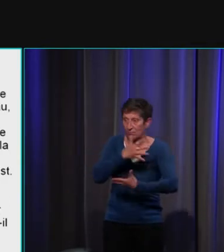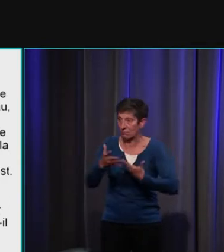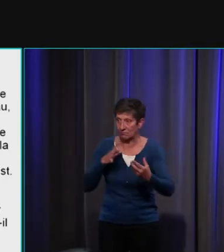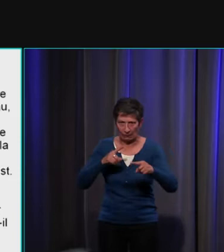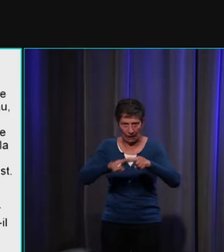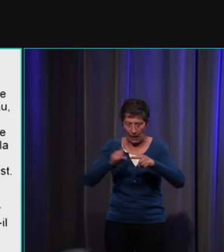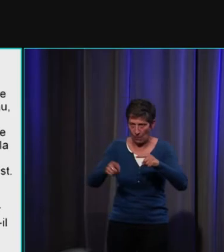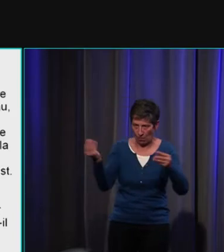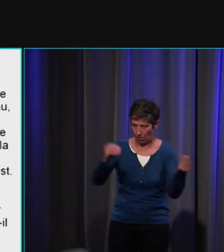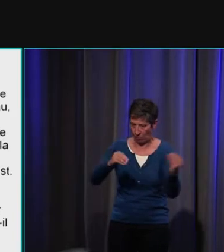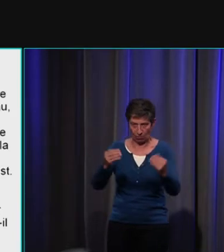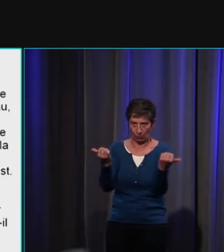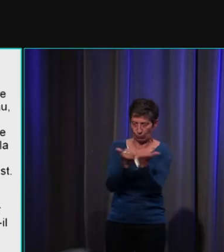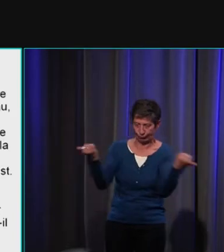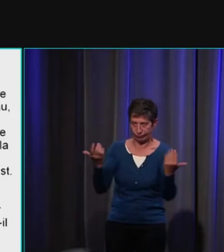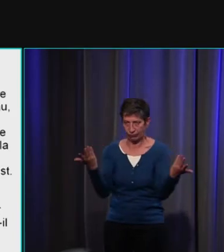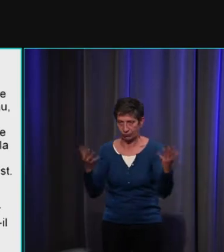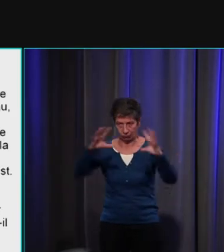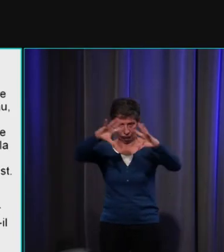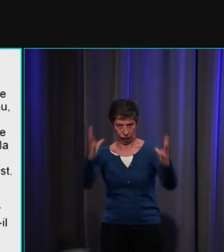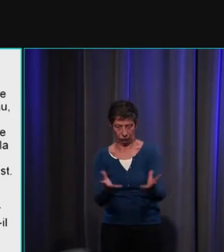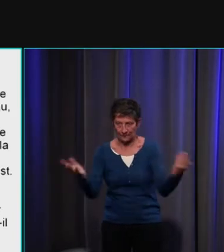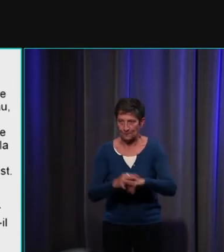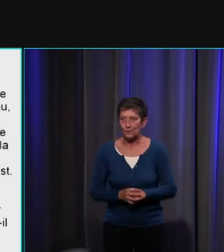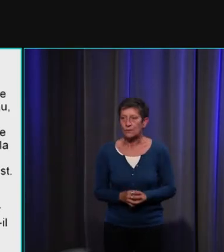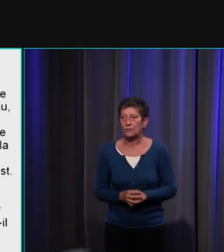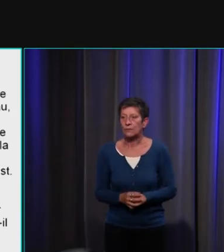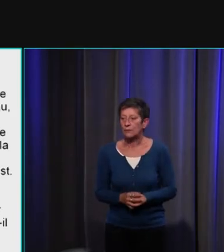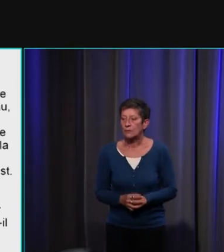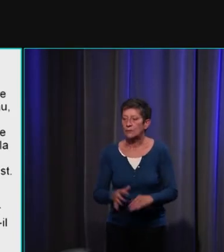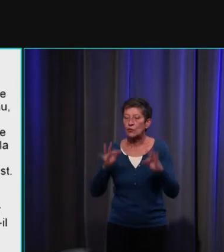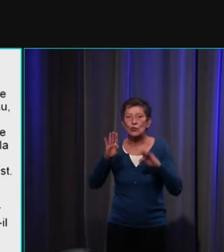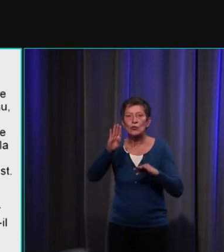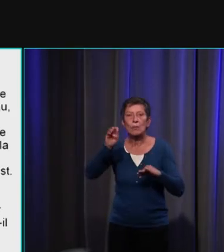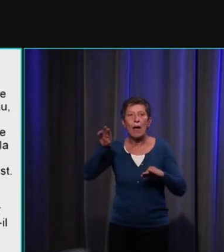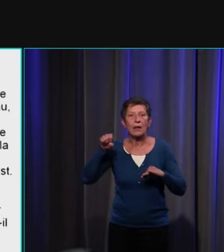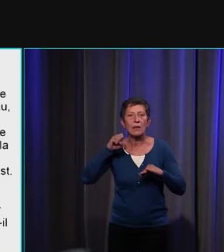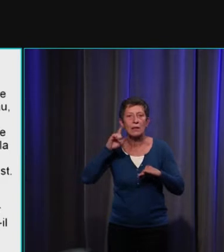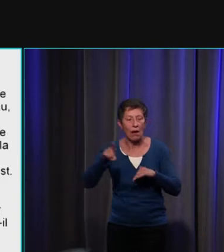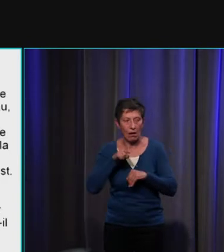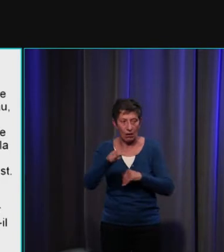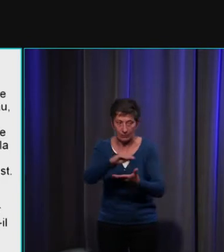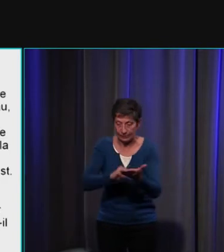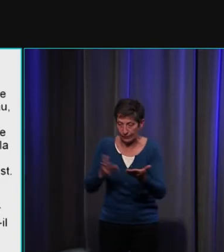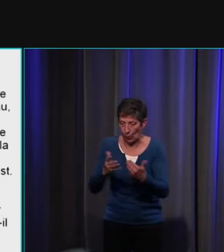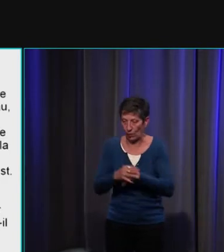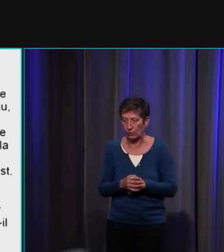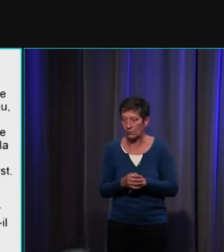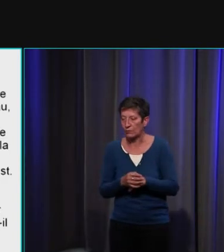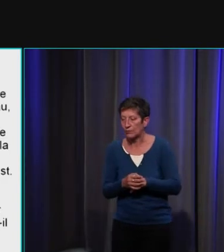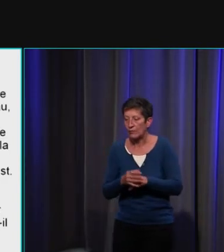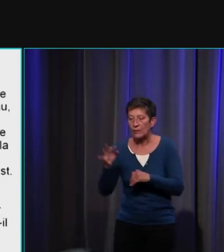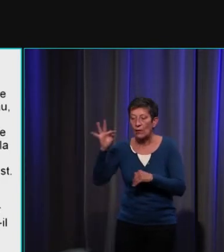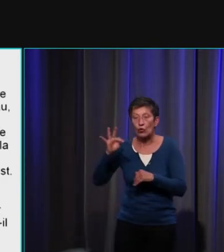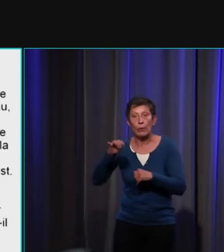tout à fait hétéroclite disparates or bernard avait écrit pour faire valoir l'existence des templiers au